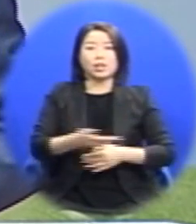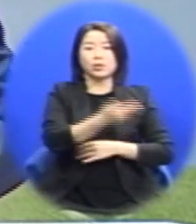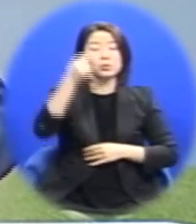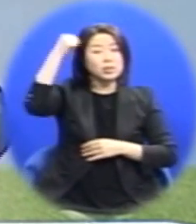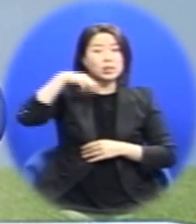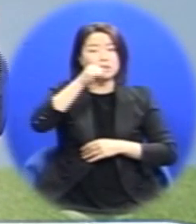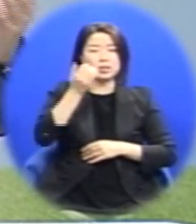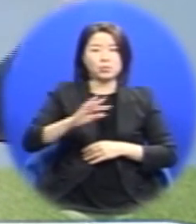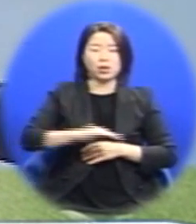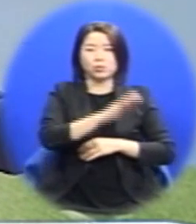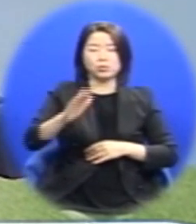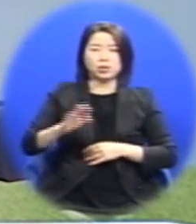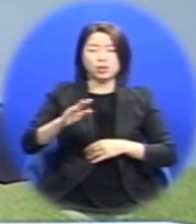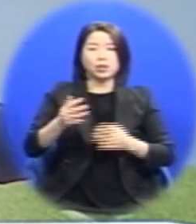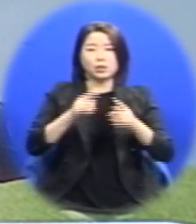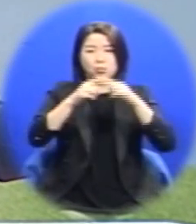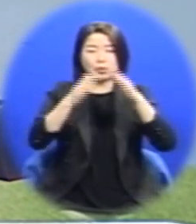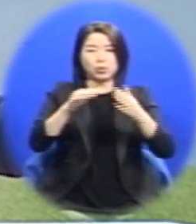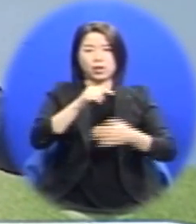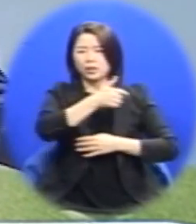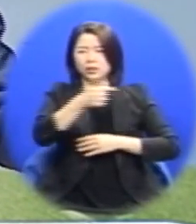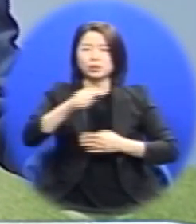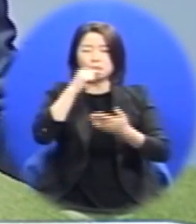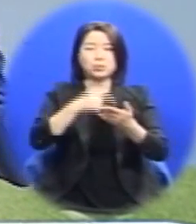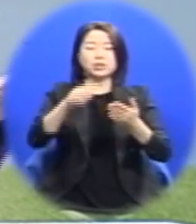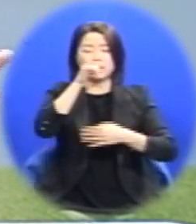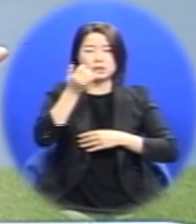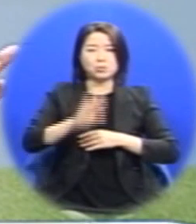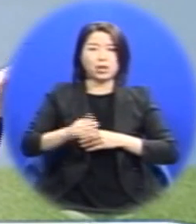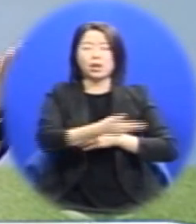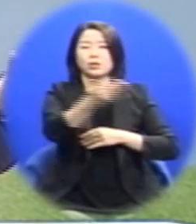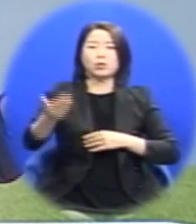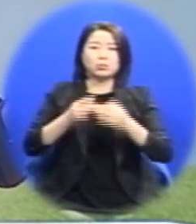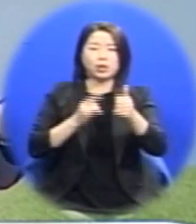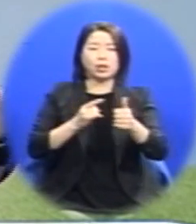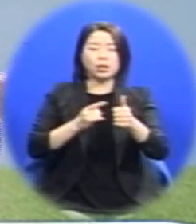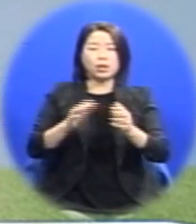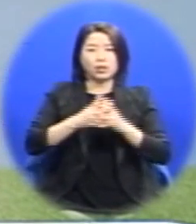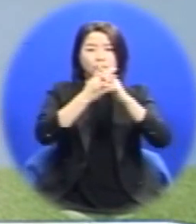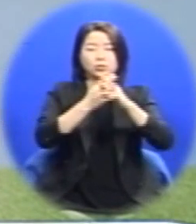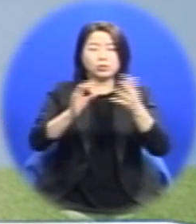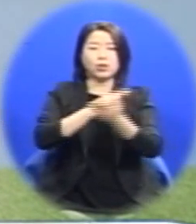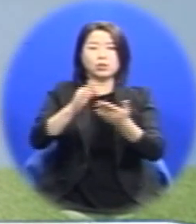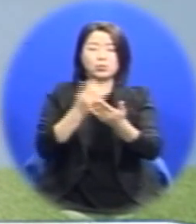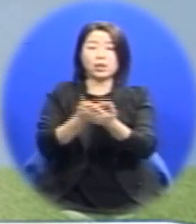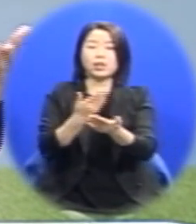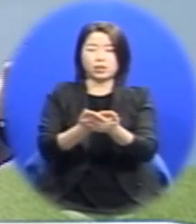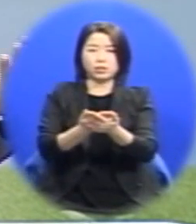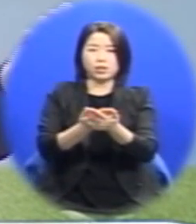느끼셨겠지만 우리 교회에 상당한 부채가 있지만 여러분들에게 건축원금 해달라는 광고나 무슨 특별한